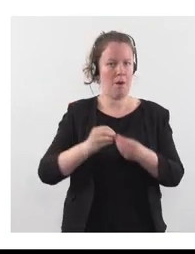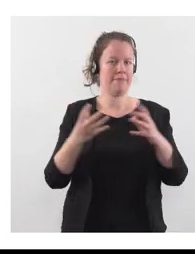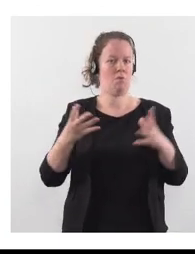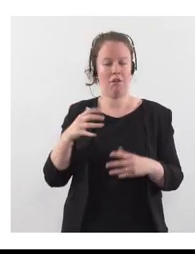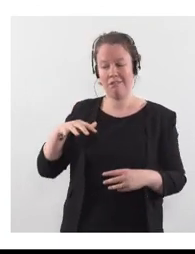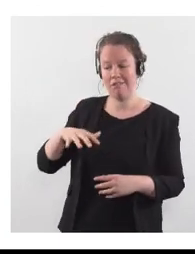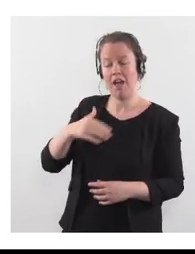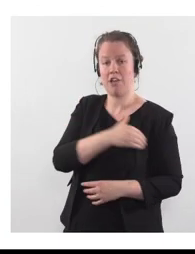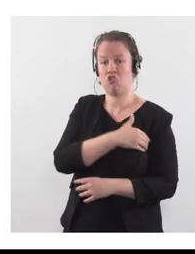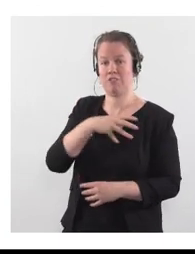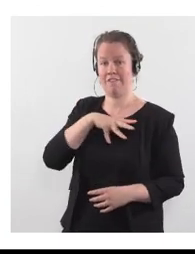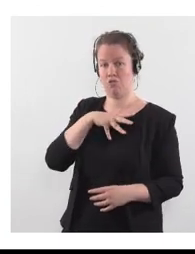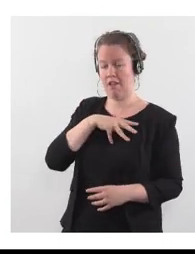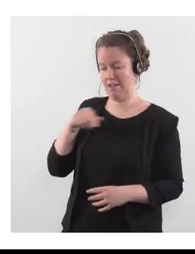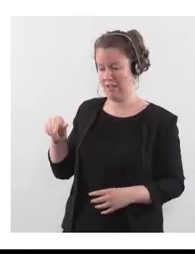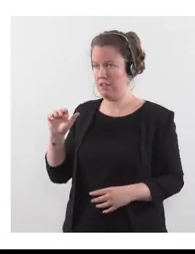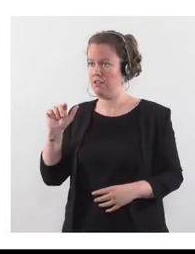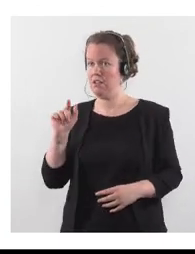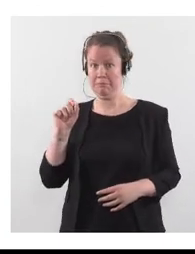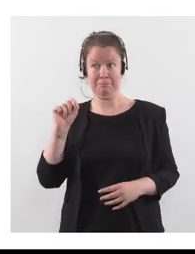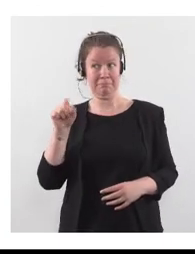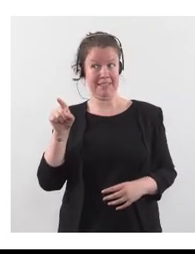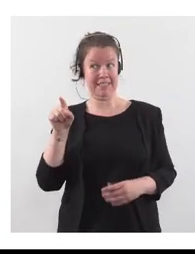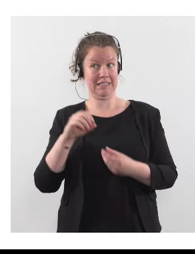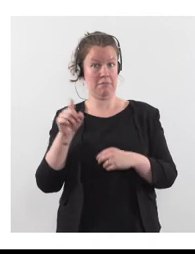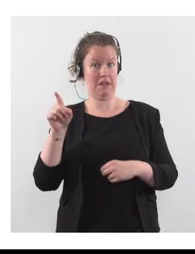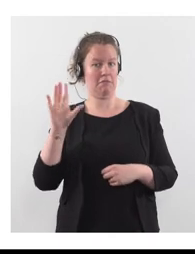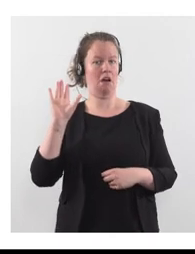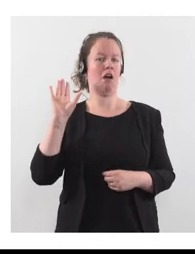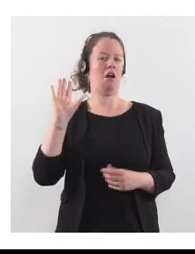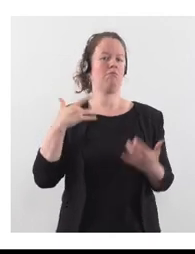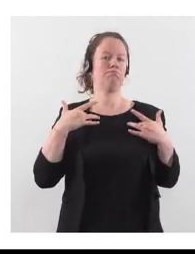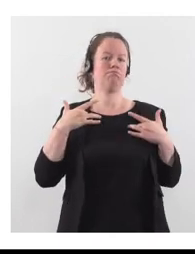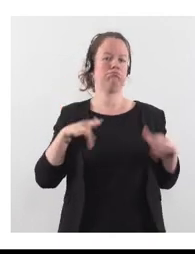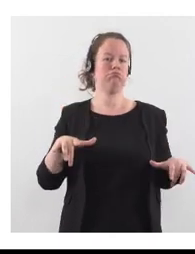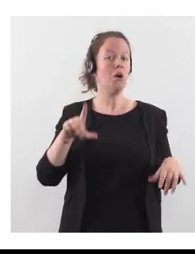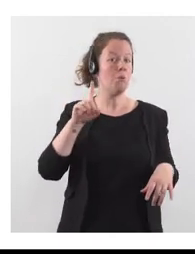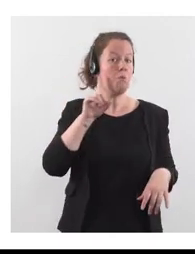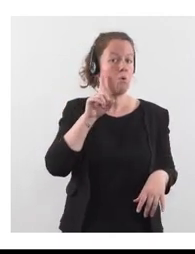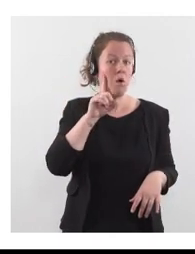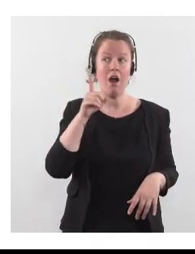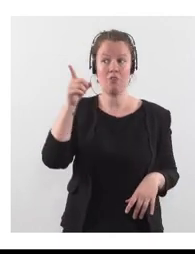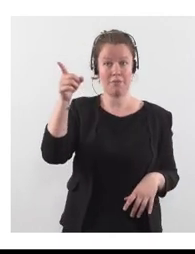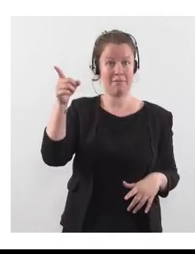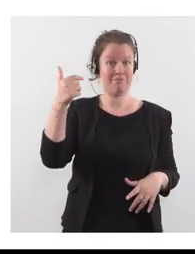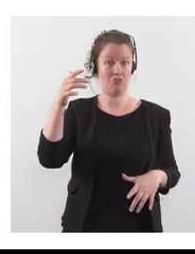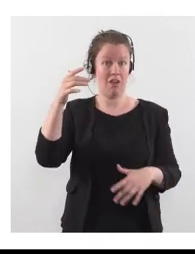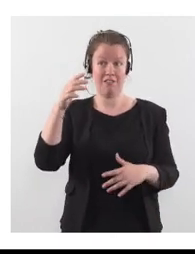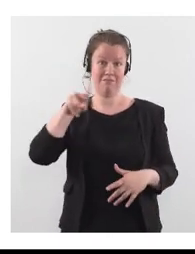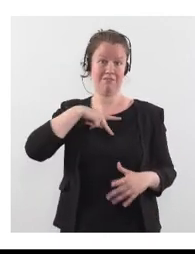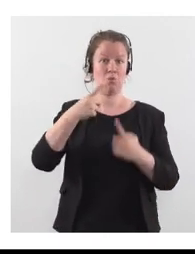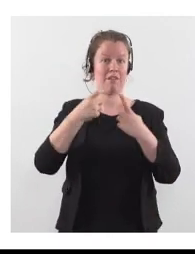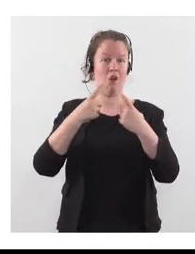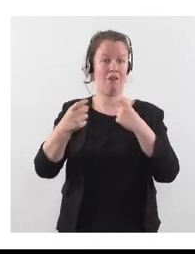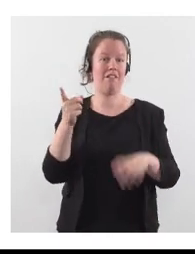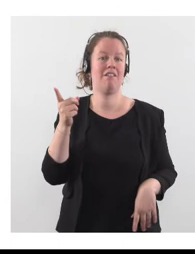cabinet d'avocat dise « Ah, je ne peux pas défendre ce cas parce que j'ai déjà défendu la partie adverse. » Et pour des raisons déontologiques, on a